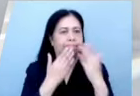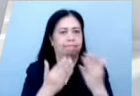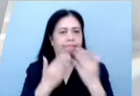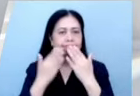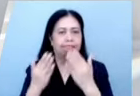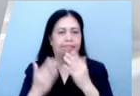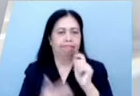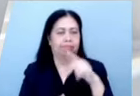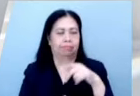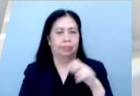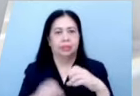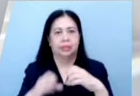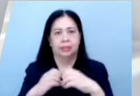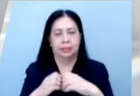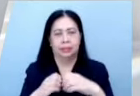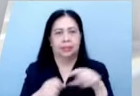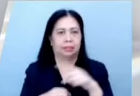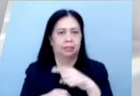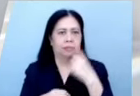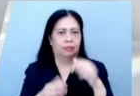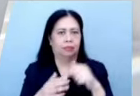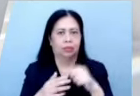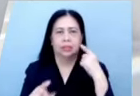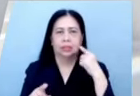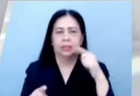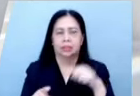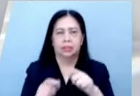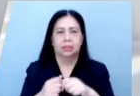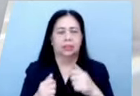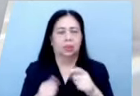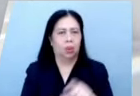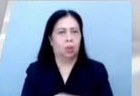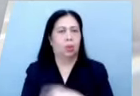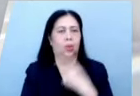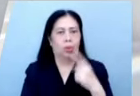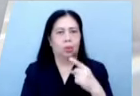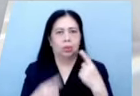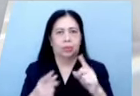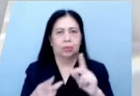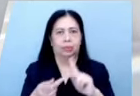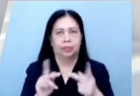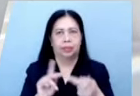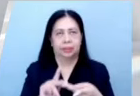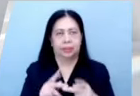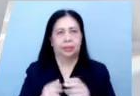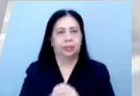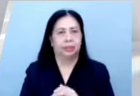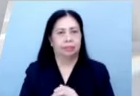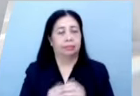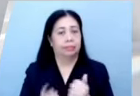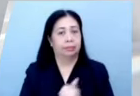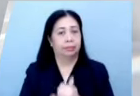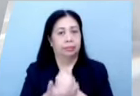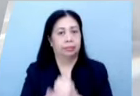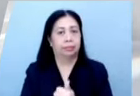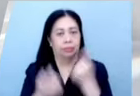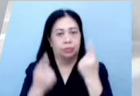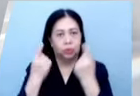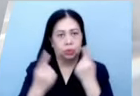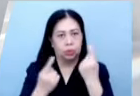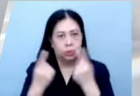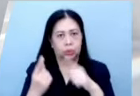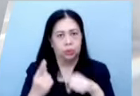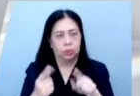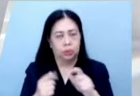GMA 7 para sa itinuturing nilang long and fruitful partnership. Nakatulong daw ang konsiderasyon at